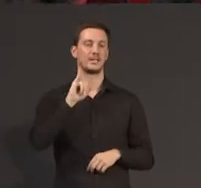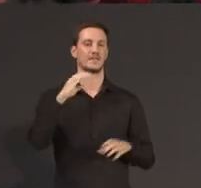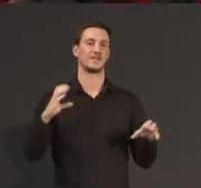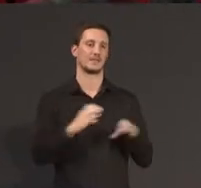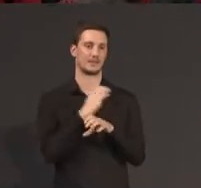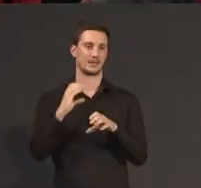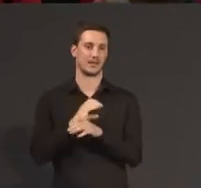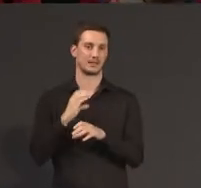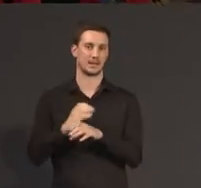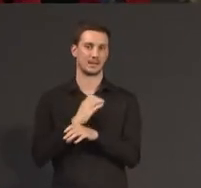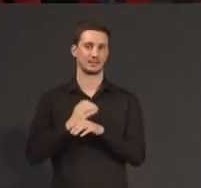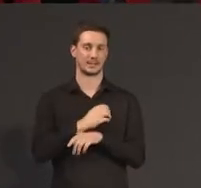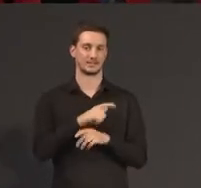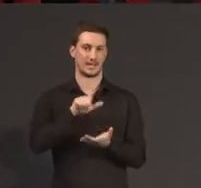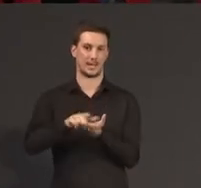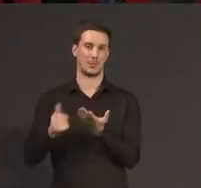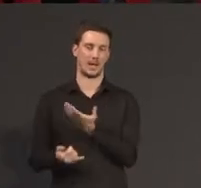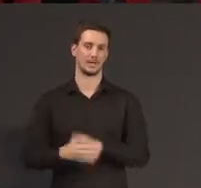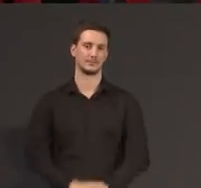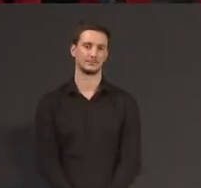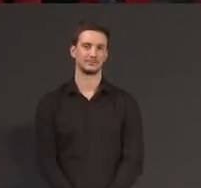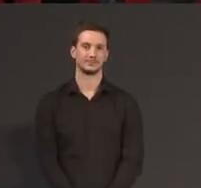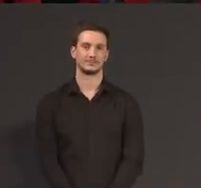Ciències del Llenguatge.